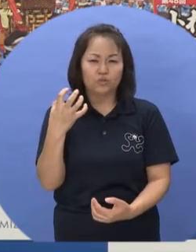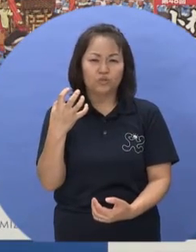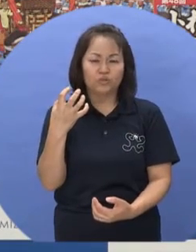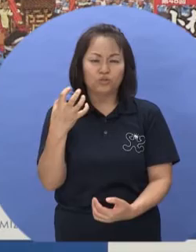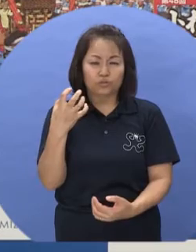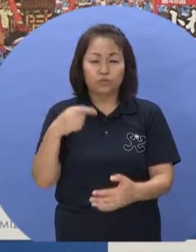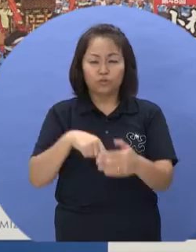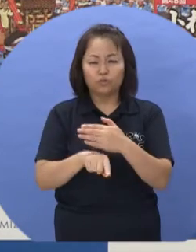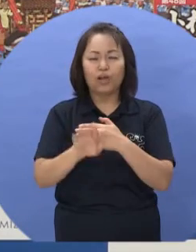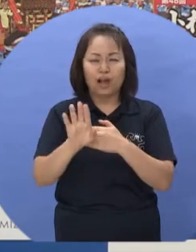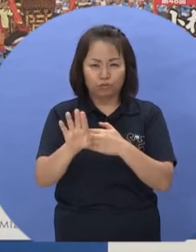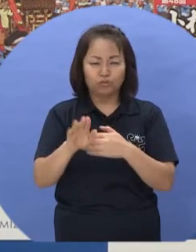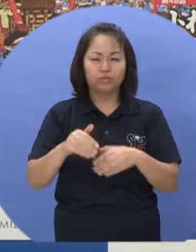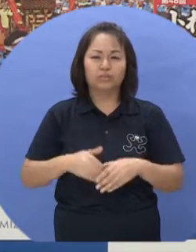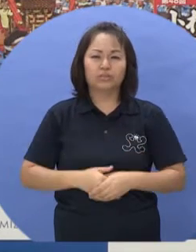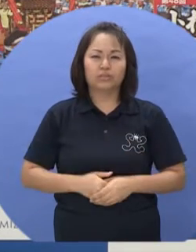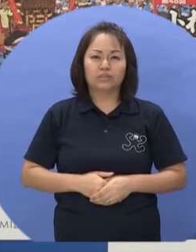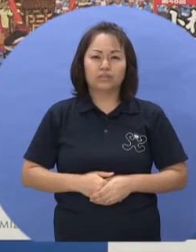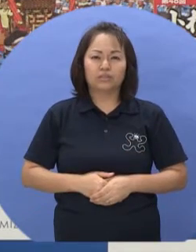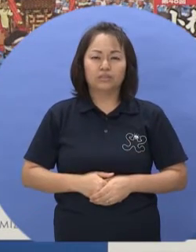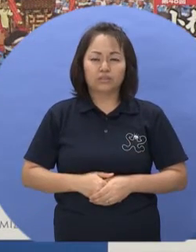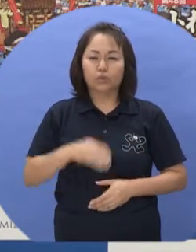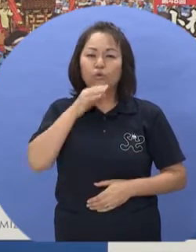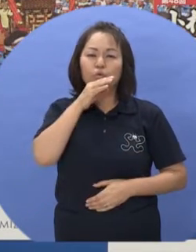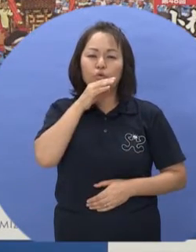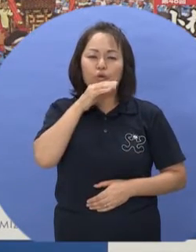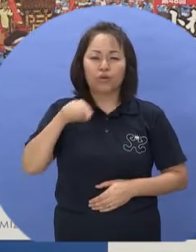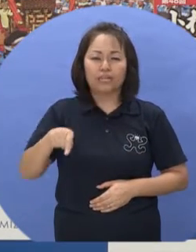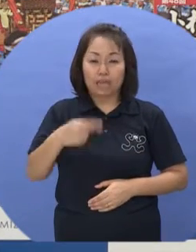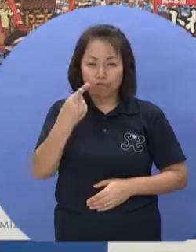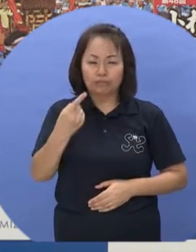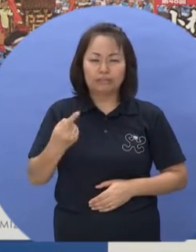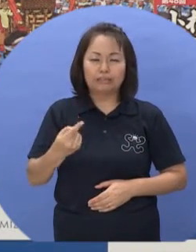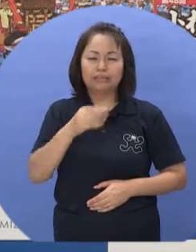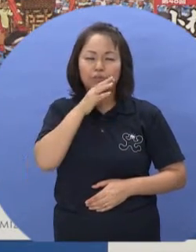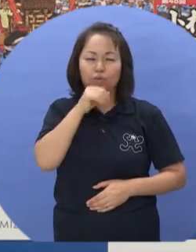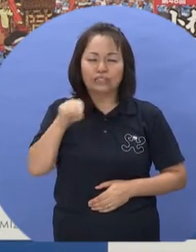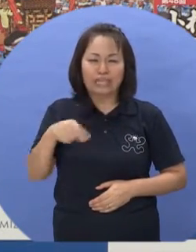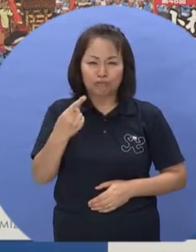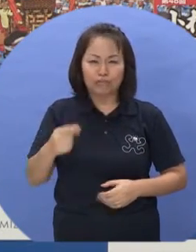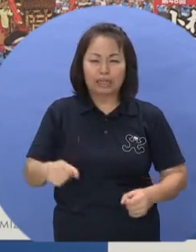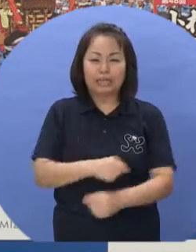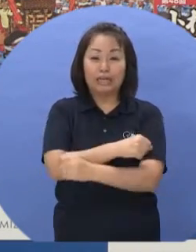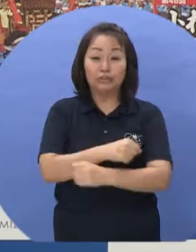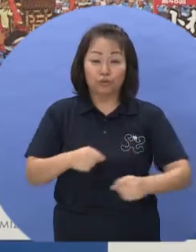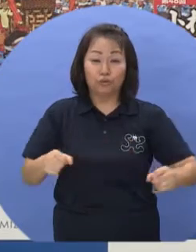ります。こうしたこのきららか射水100歳体操、この後少し細かく説明させてい